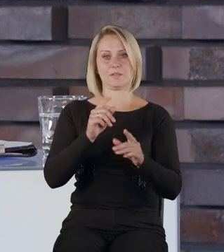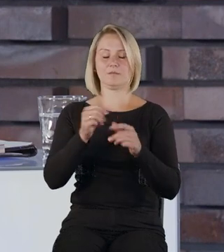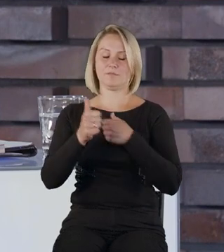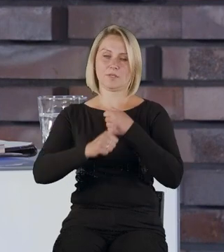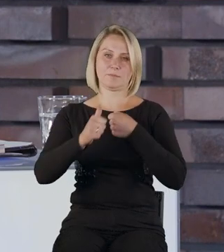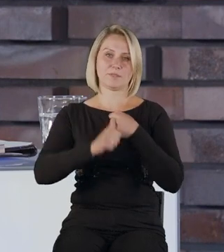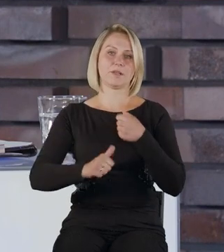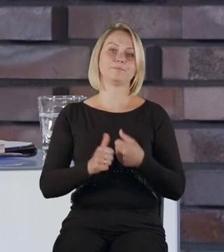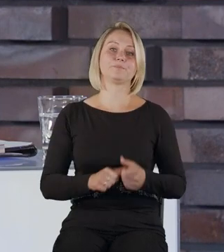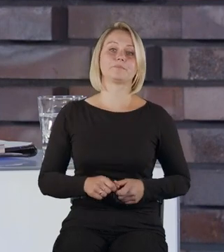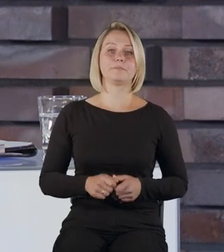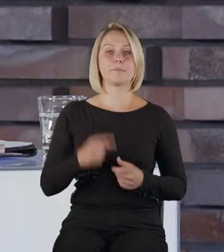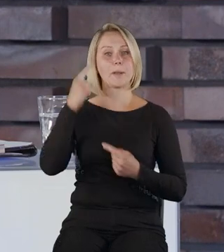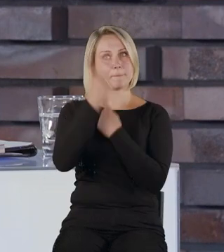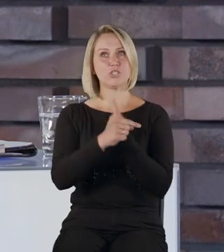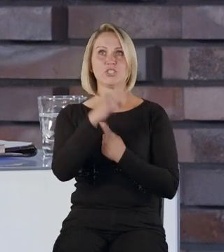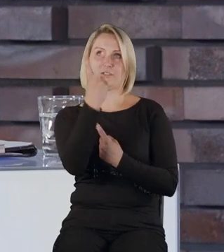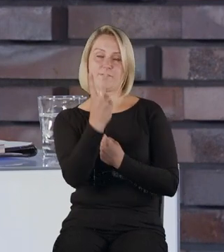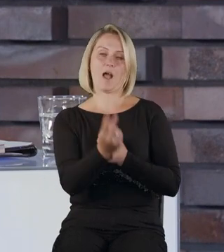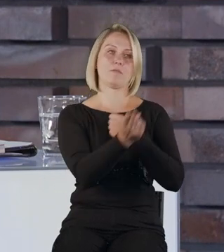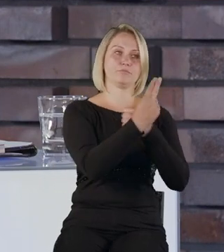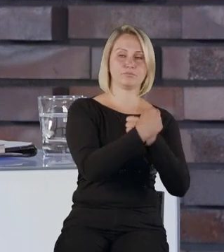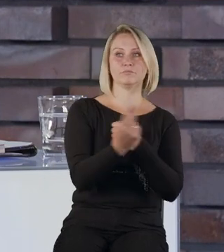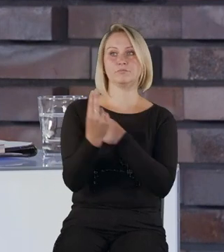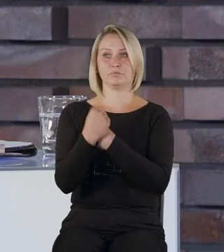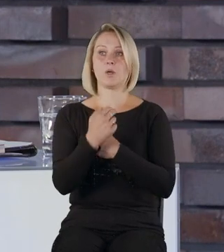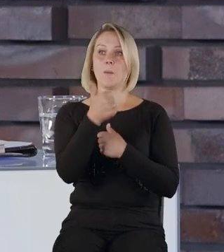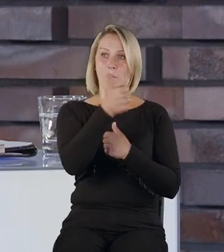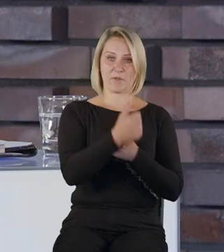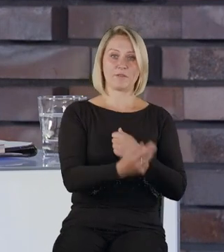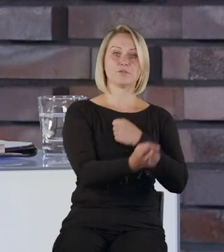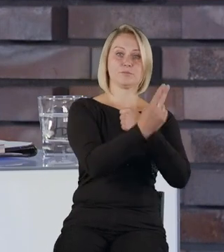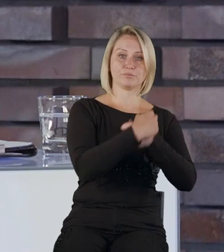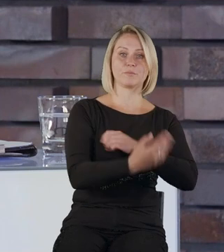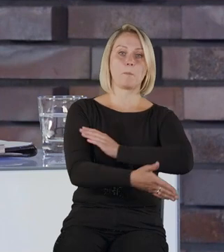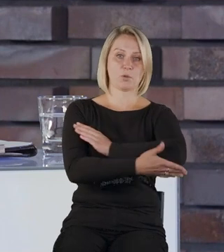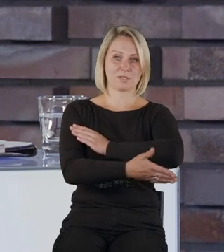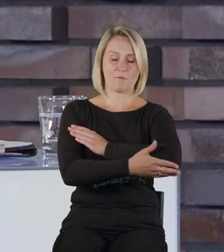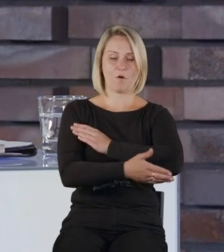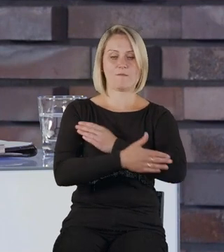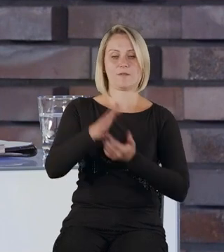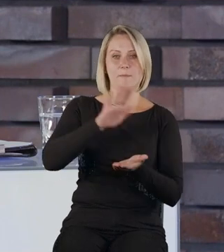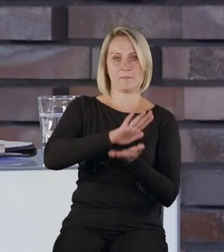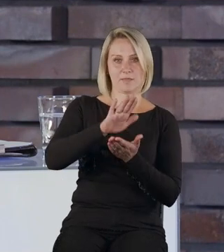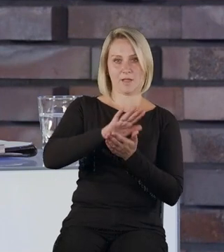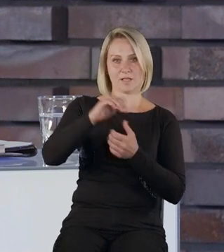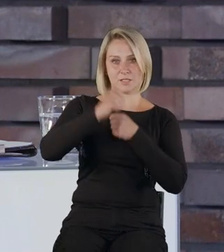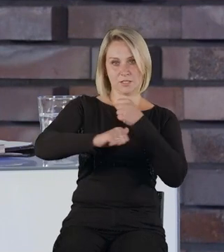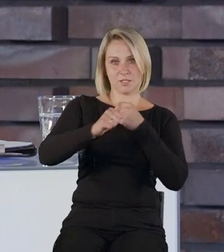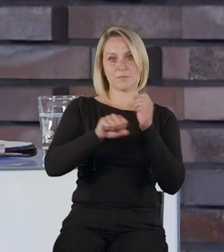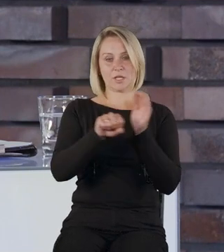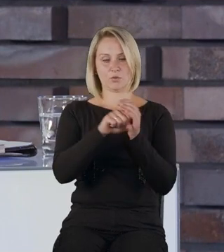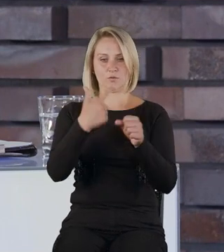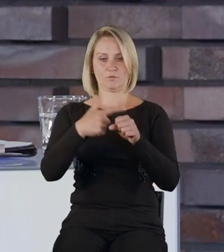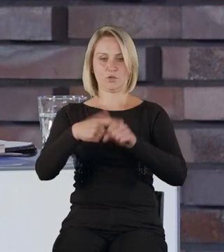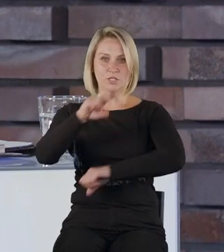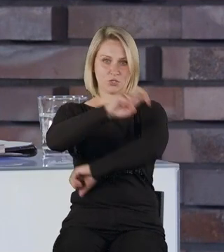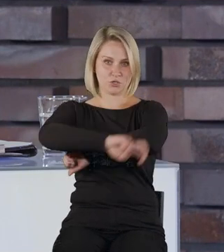15 lipca. Przewidujemy tutaj dwa nabory. Nabór podstawowy, który będzie trwał właśnie od 15 lipca do 20